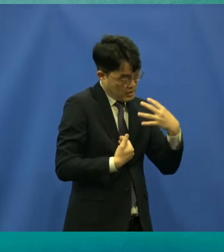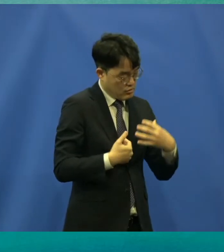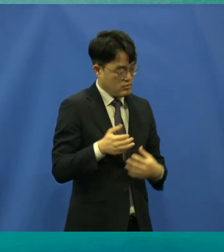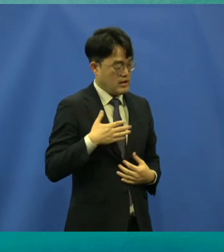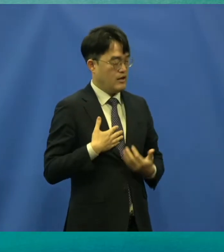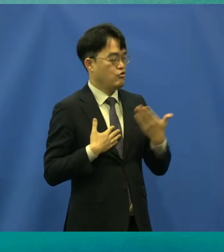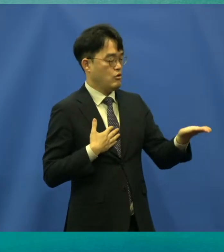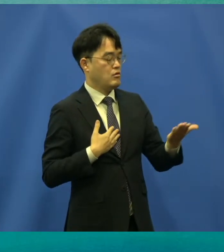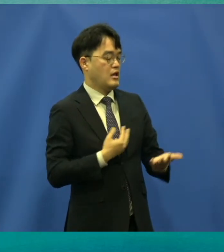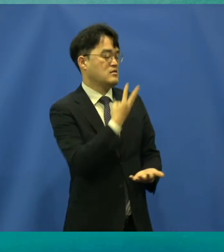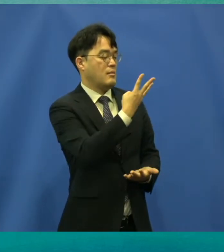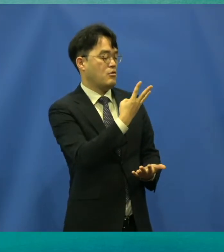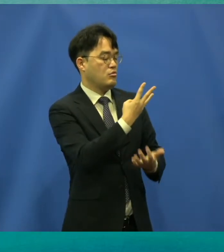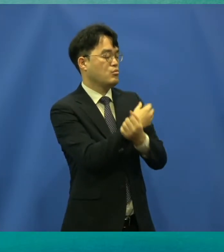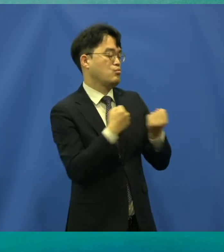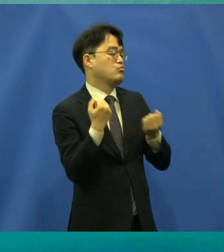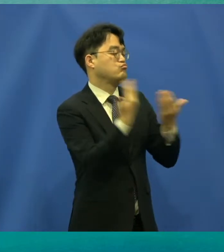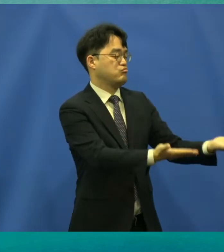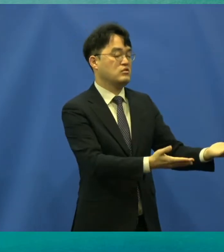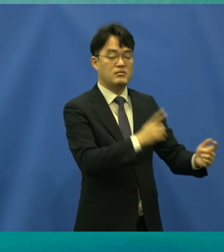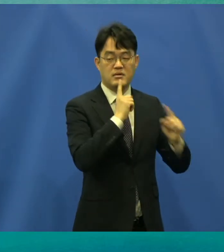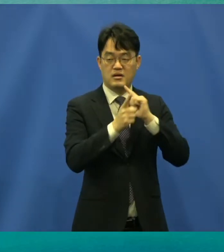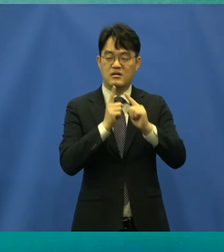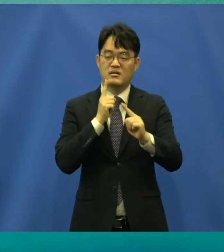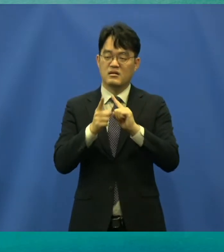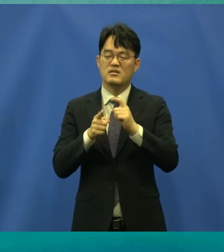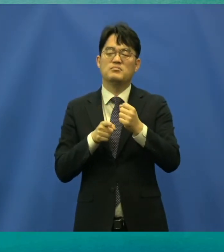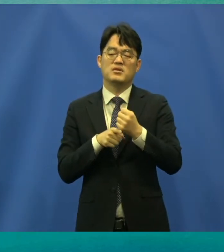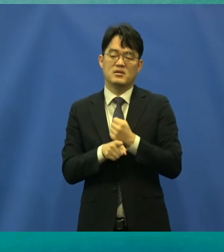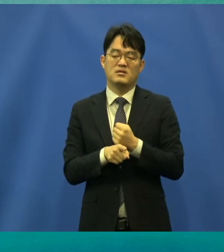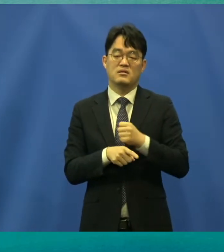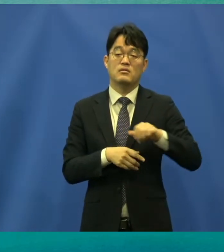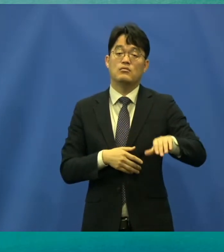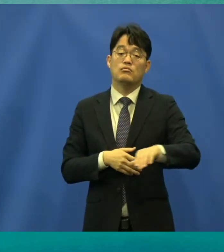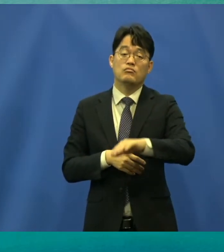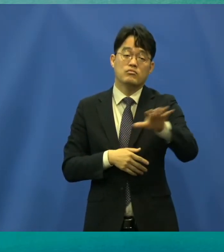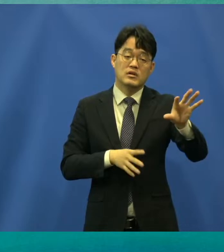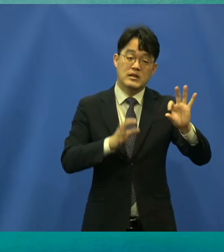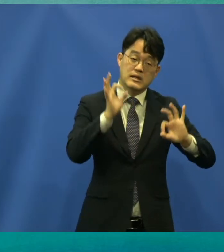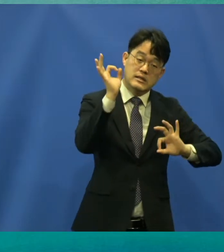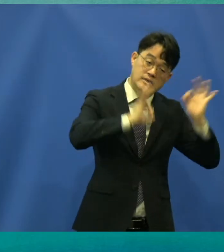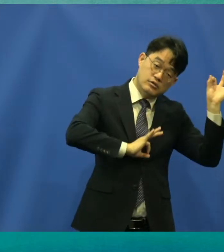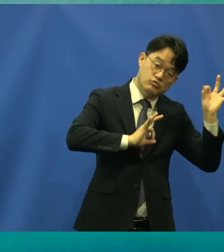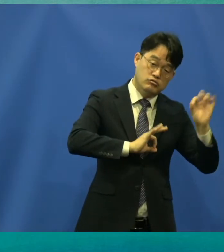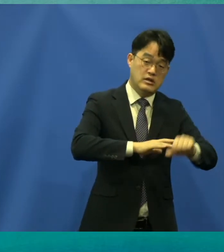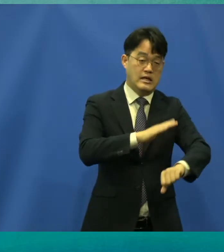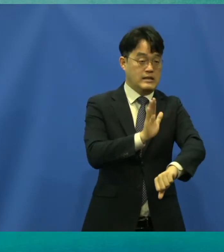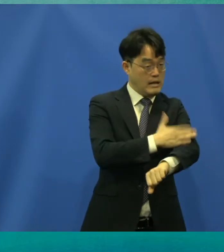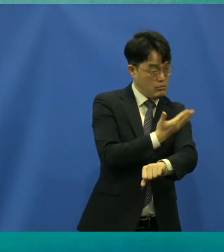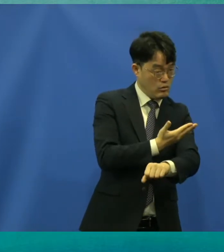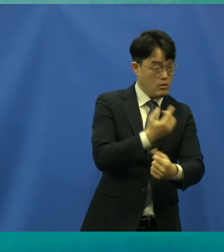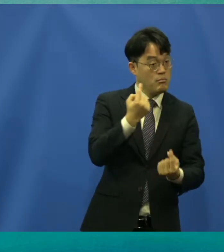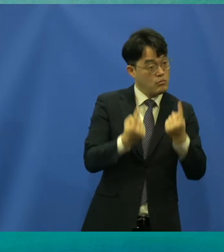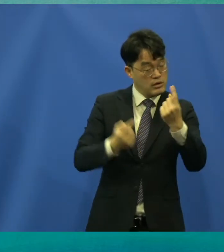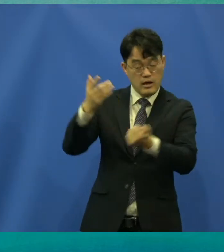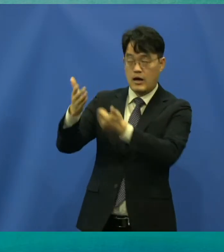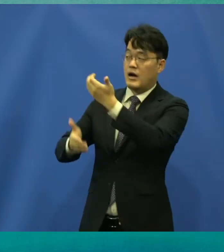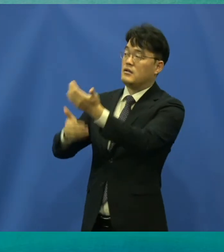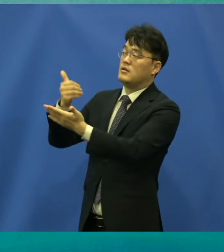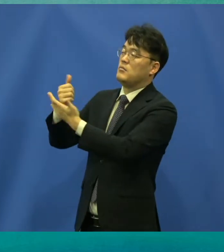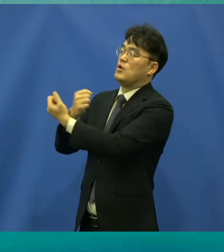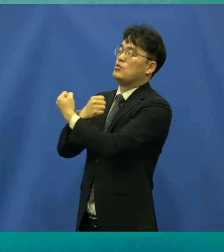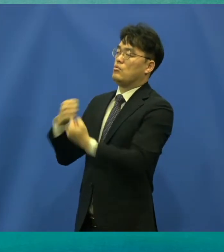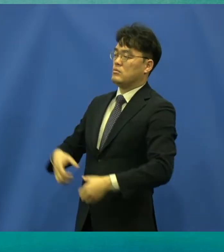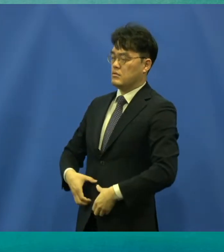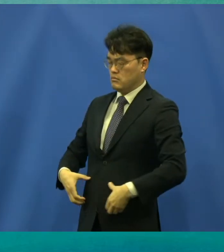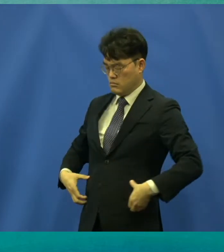우리의 실수보다 하나님의 용서는 항상 크십니다. 하나님의 용서하심이 없으면 다시